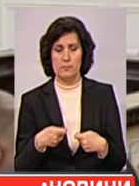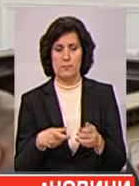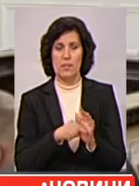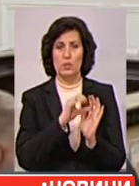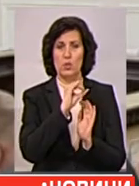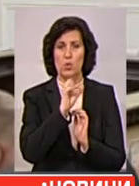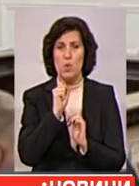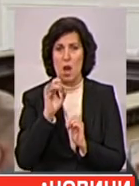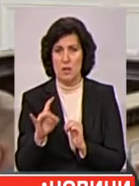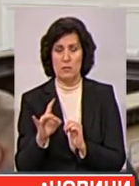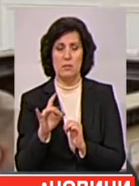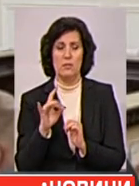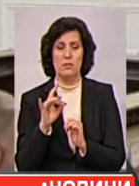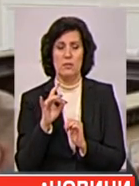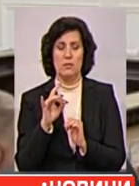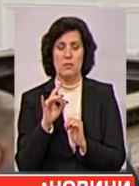ЮАР, з